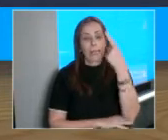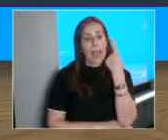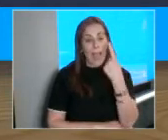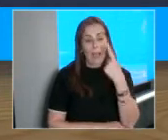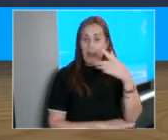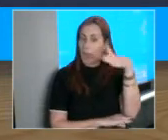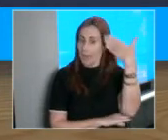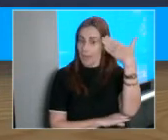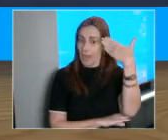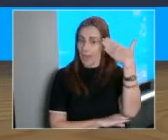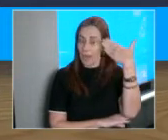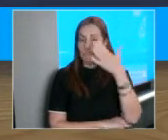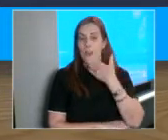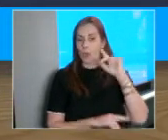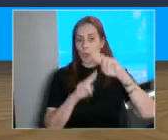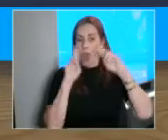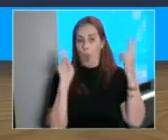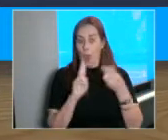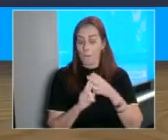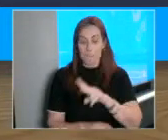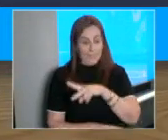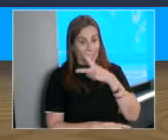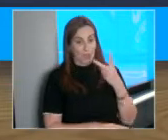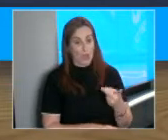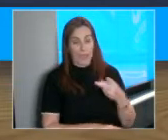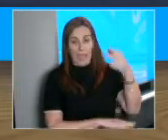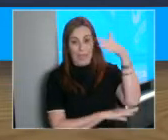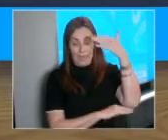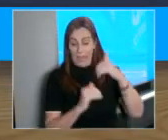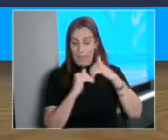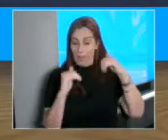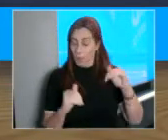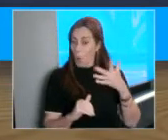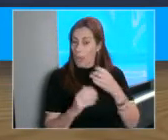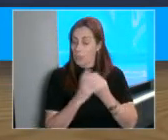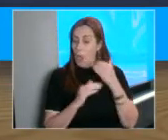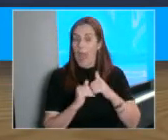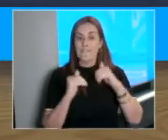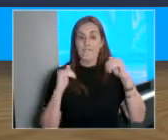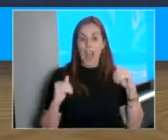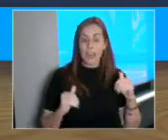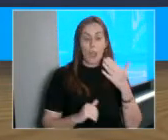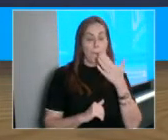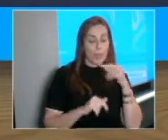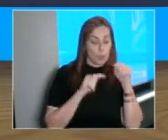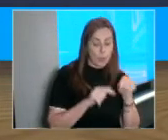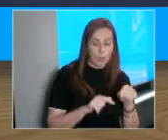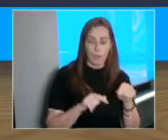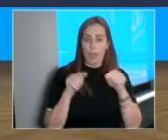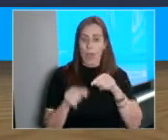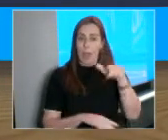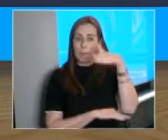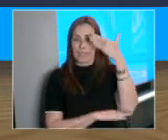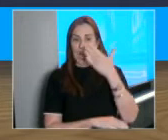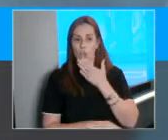אחד למדינה וליהדות התפוצות. מצד שני, דגל נפרד היה עלול ליצור הפרדה סמלית בין יהדות זו לבין